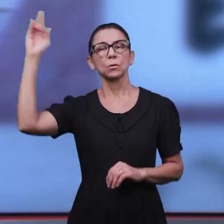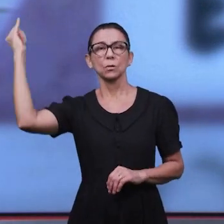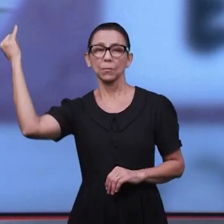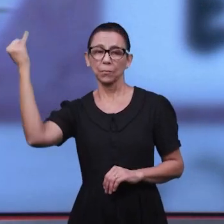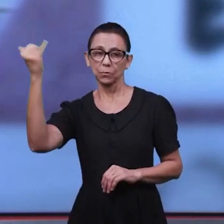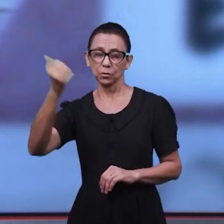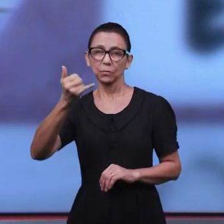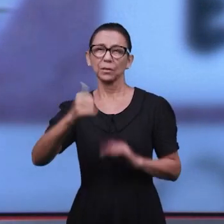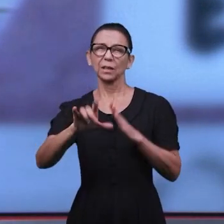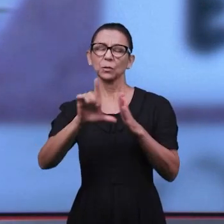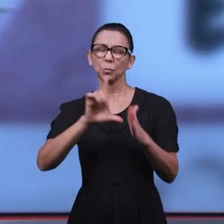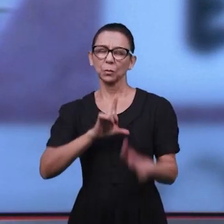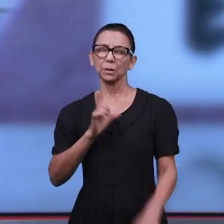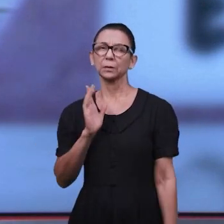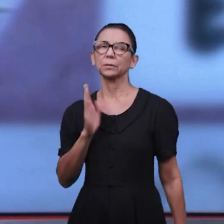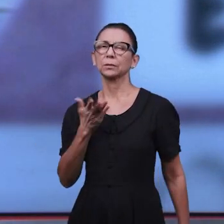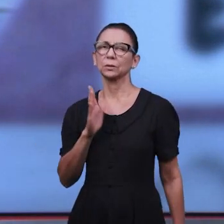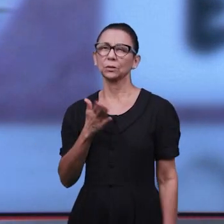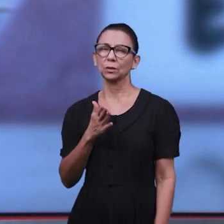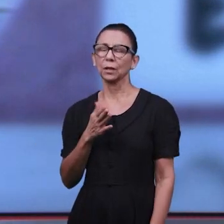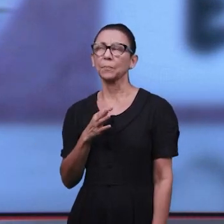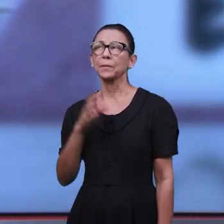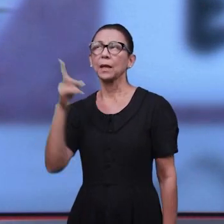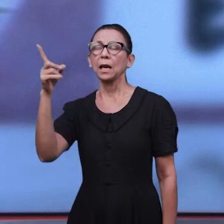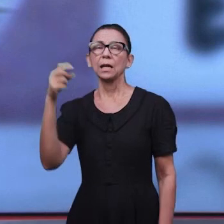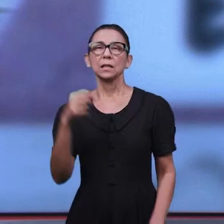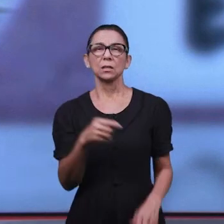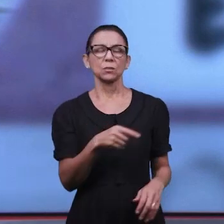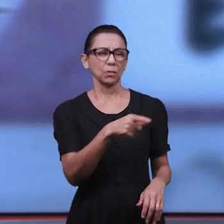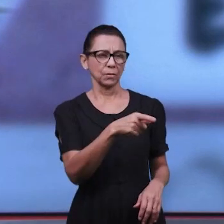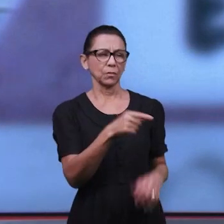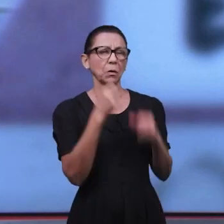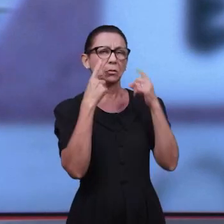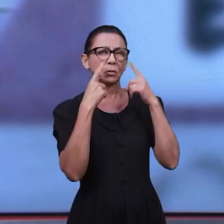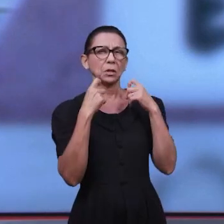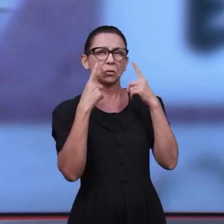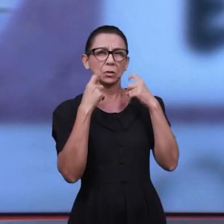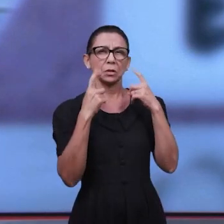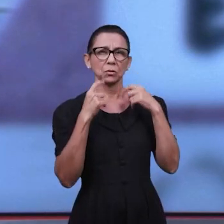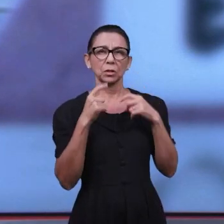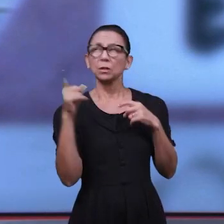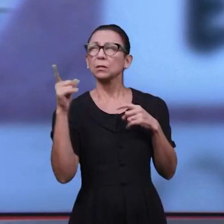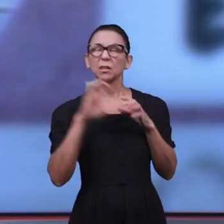fois. Non, il a laissé Ézéchias en train de pleurer. Non.